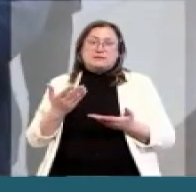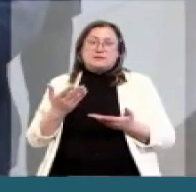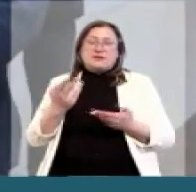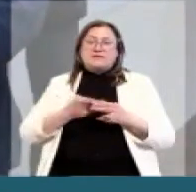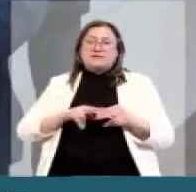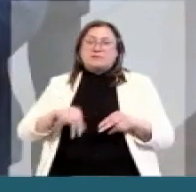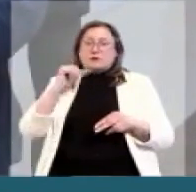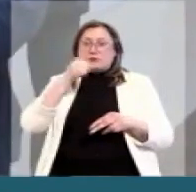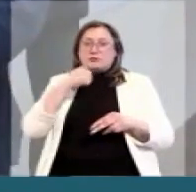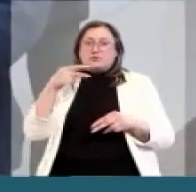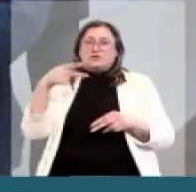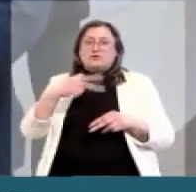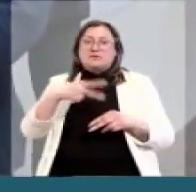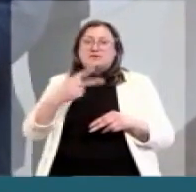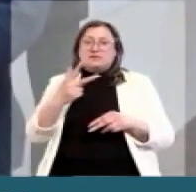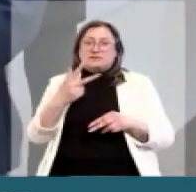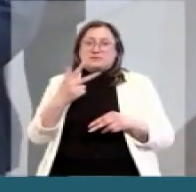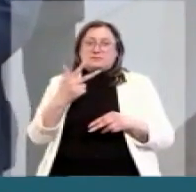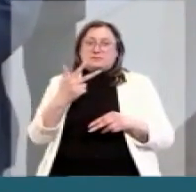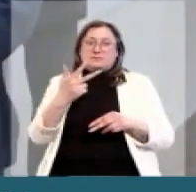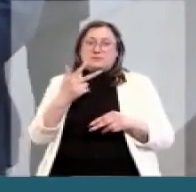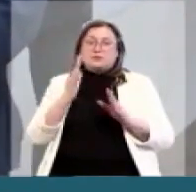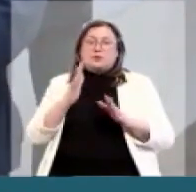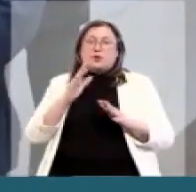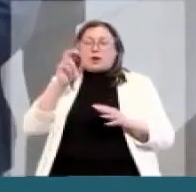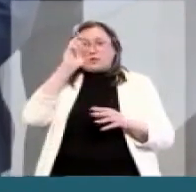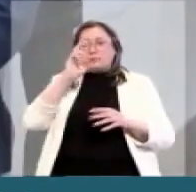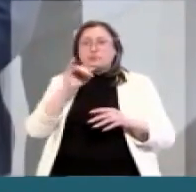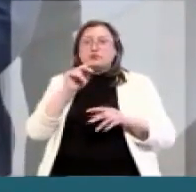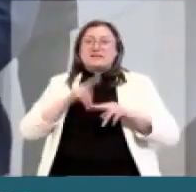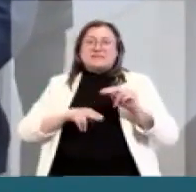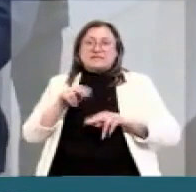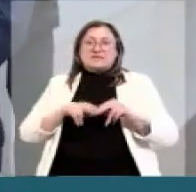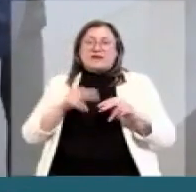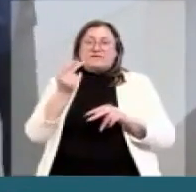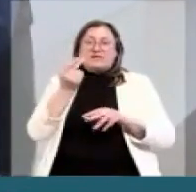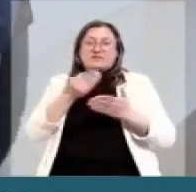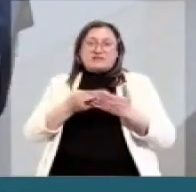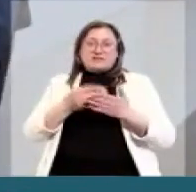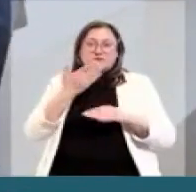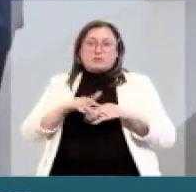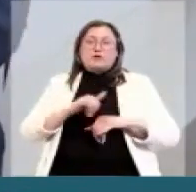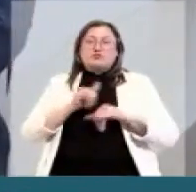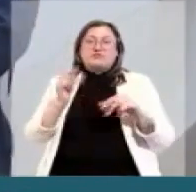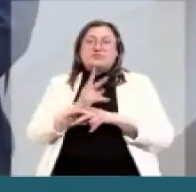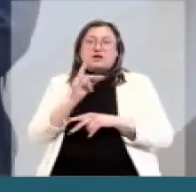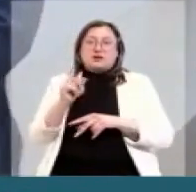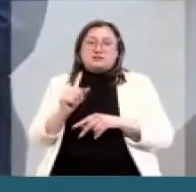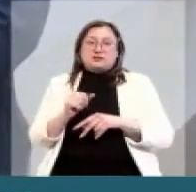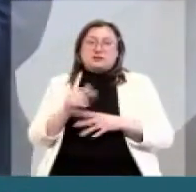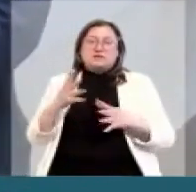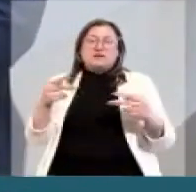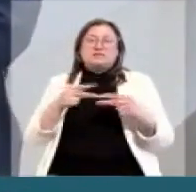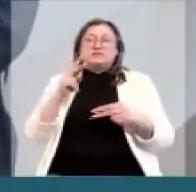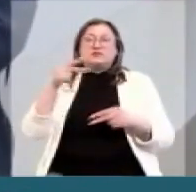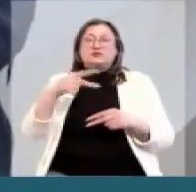в этом году, в 2023, только на бюджетное строительство финансирование увеличено в 2 раза по сравнению